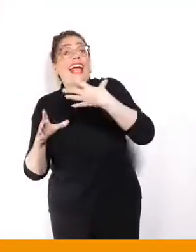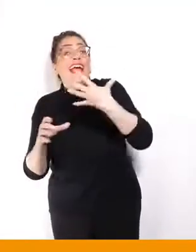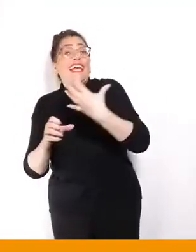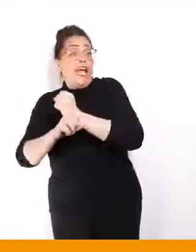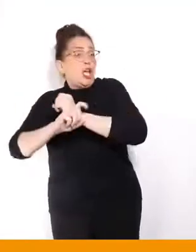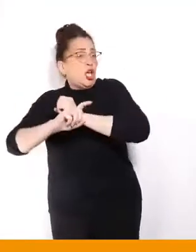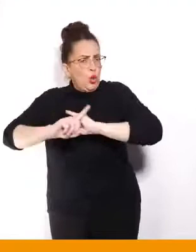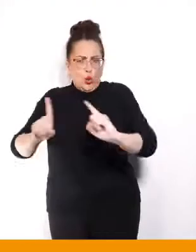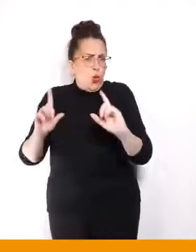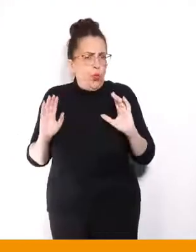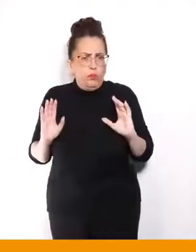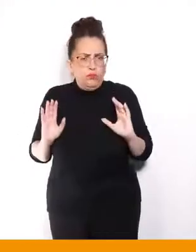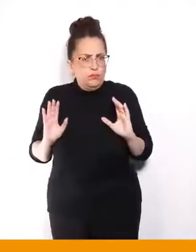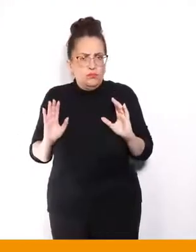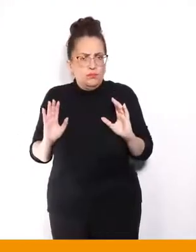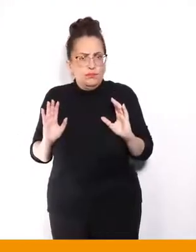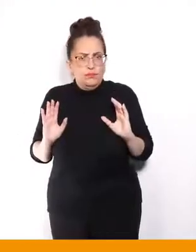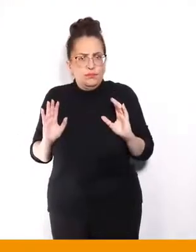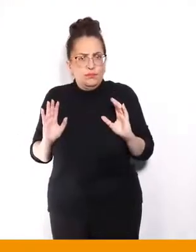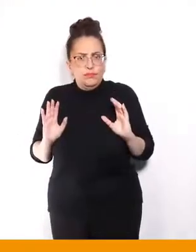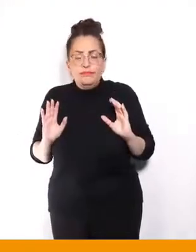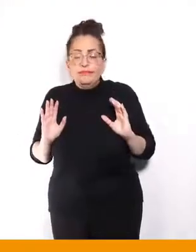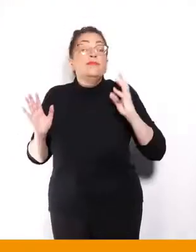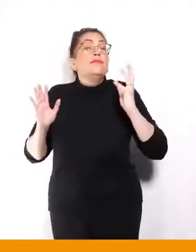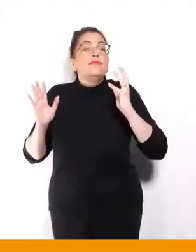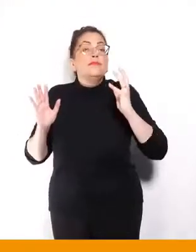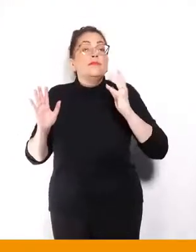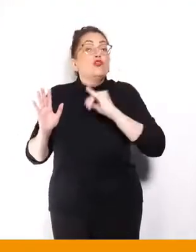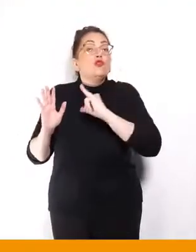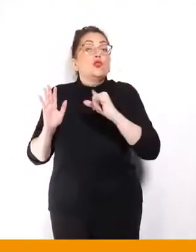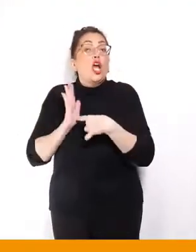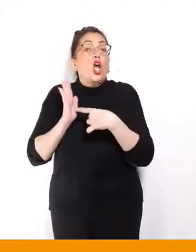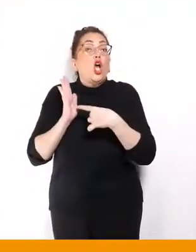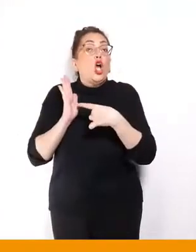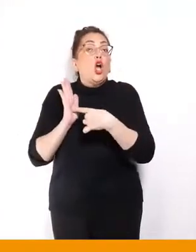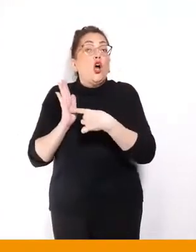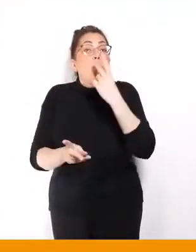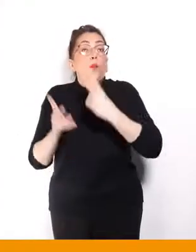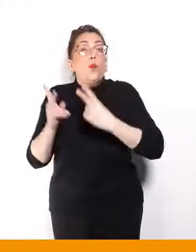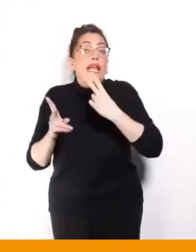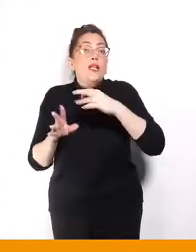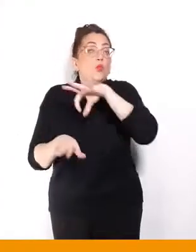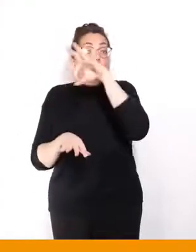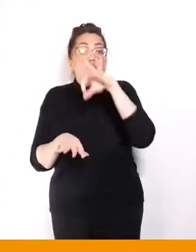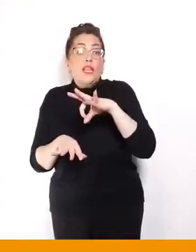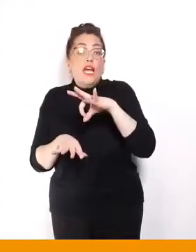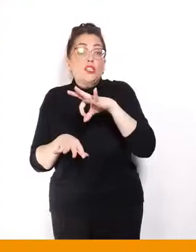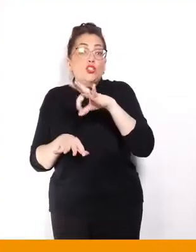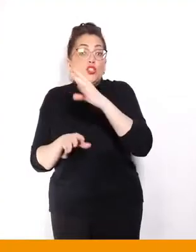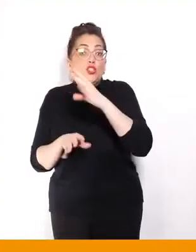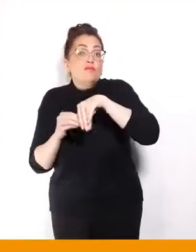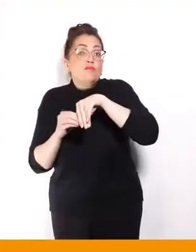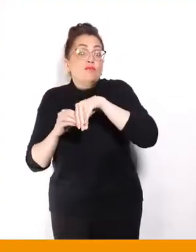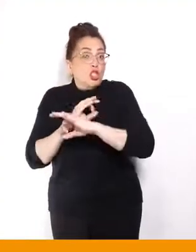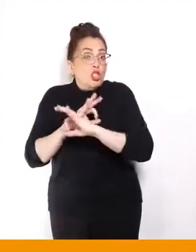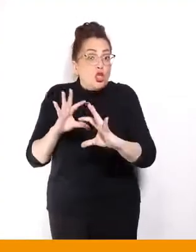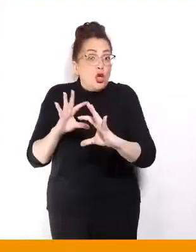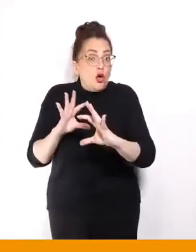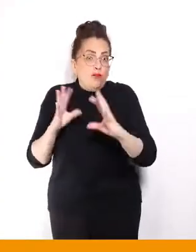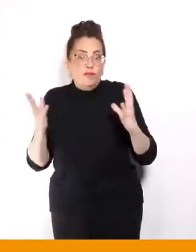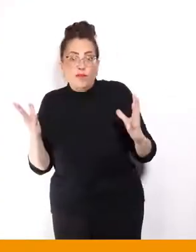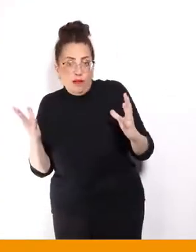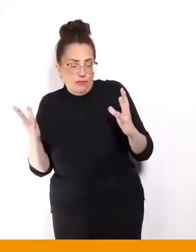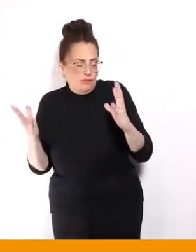pendant une éternité. Il est possible qu'à un moment donné, les taux remontent. Mais aujourd'hui, incontestablement, les taux d'intérêt sont